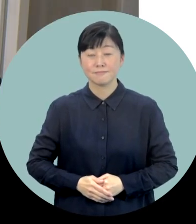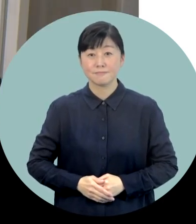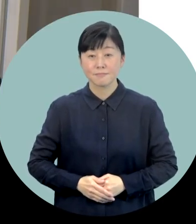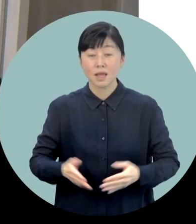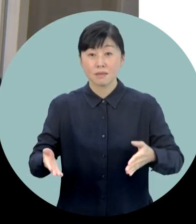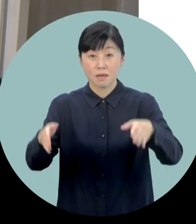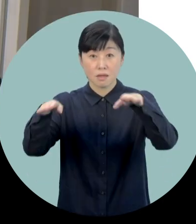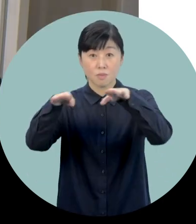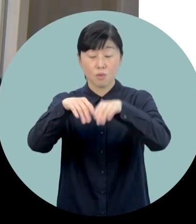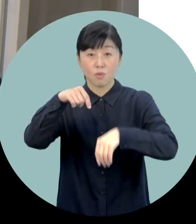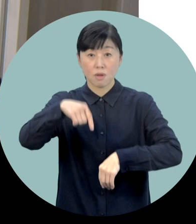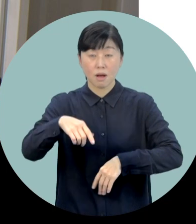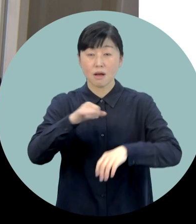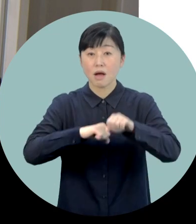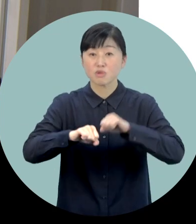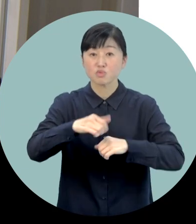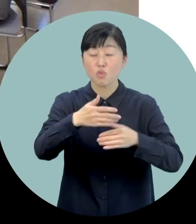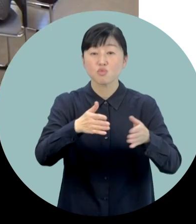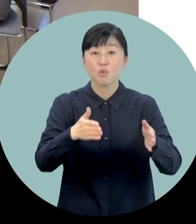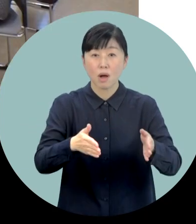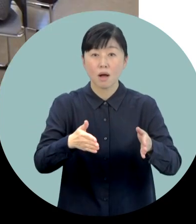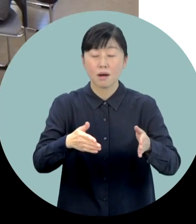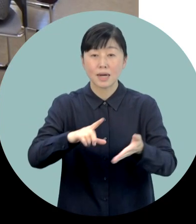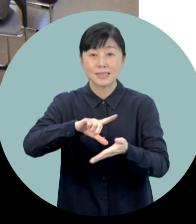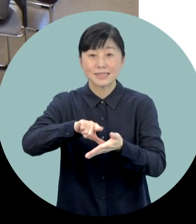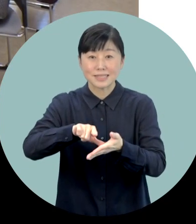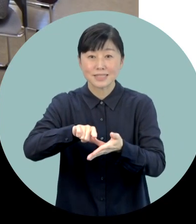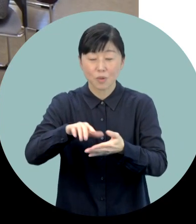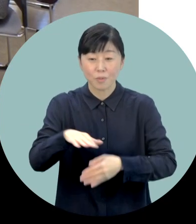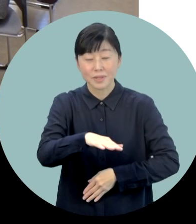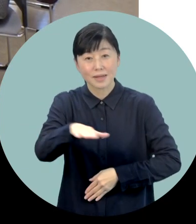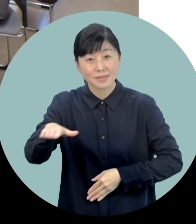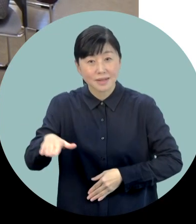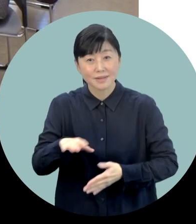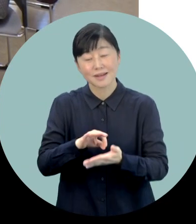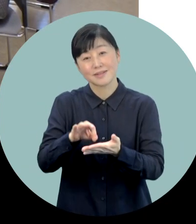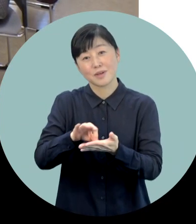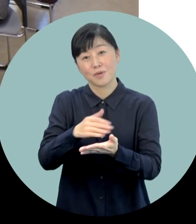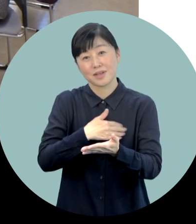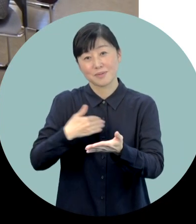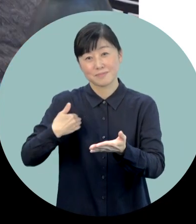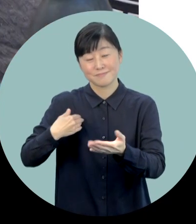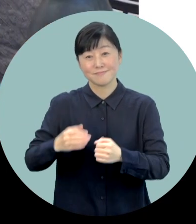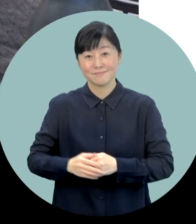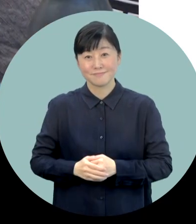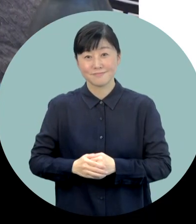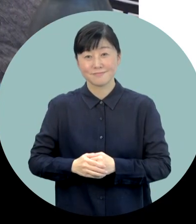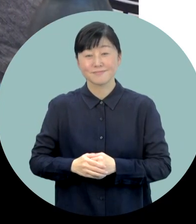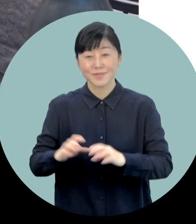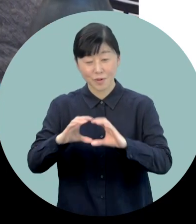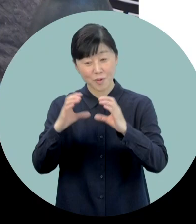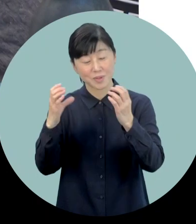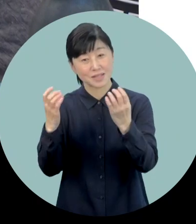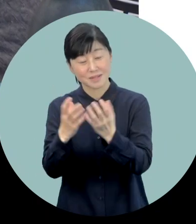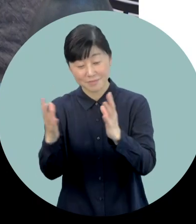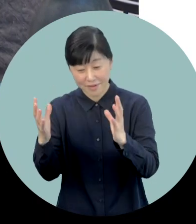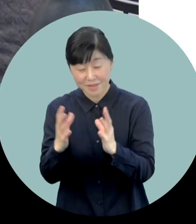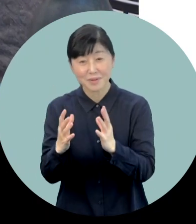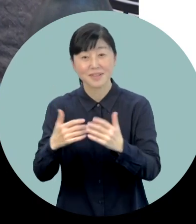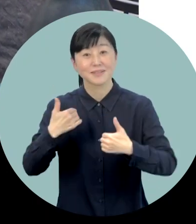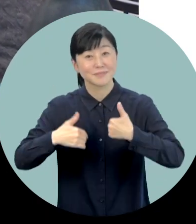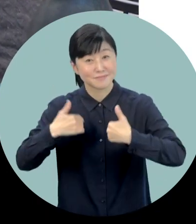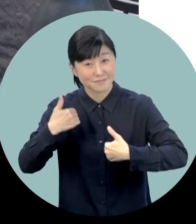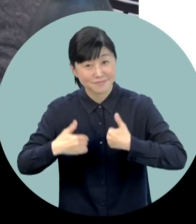建物内の活動フロアは地域の皆さんが利用、コミュニティの輪が広がります